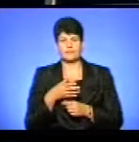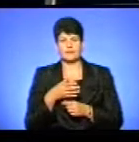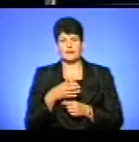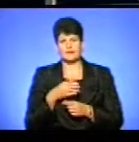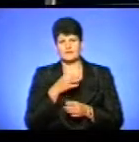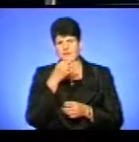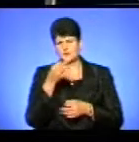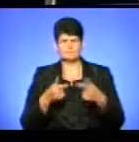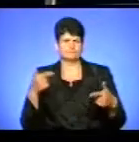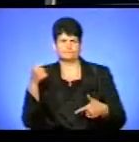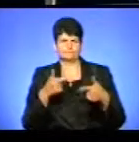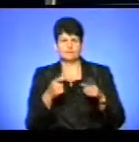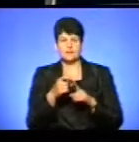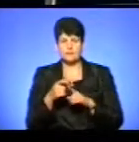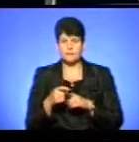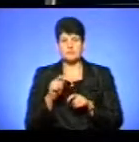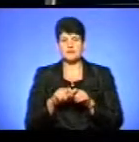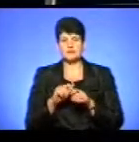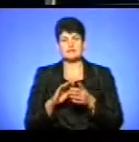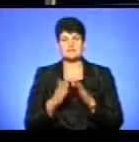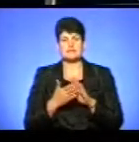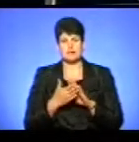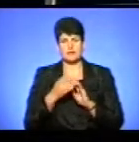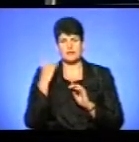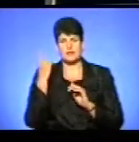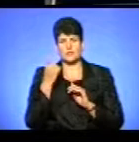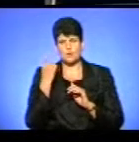слова. Перевіритися на стан алкогольного сп'яніння